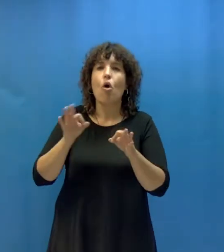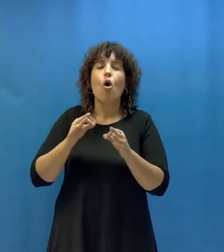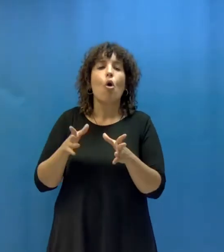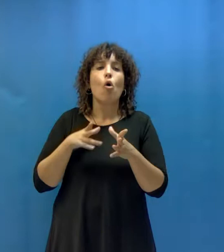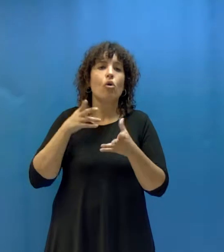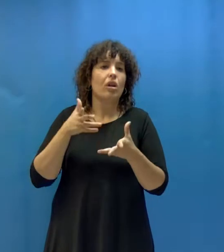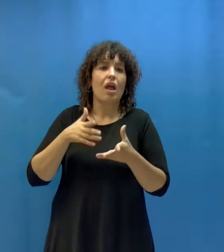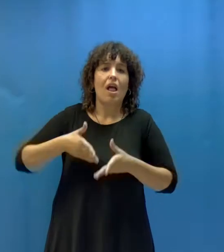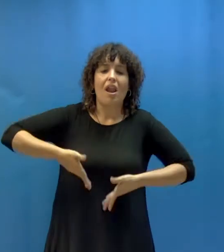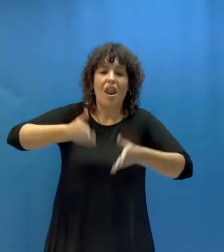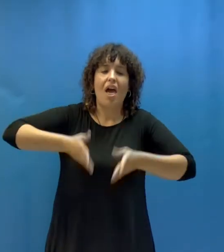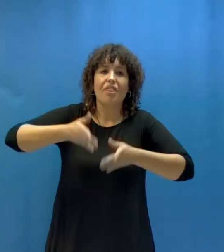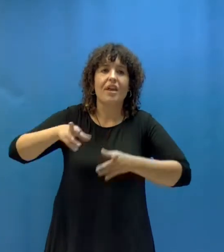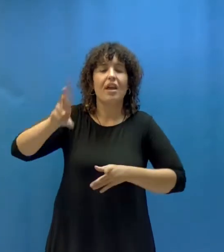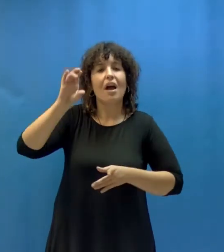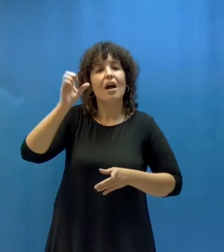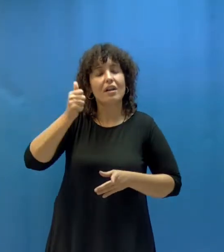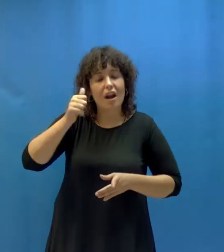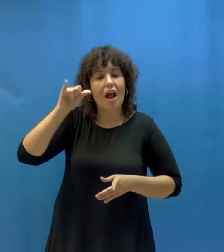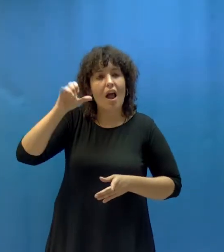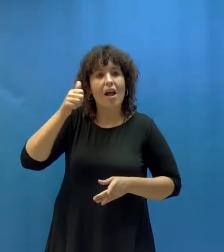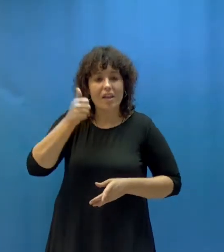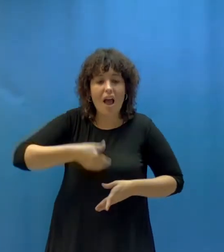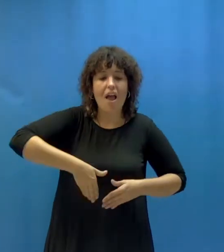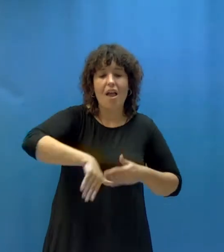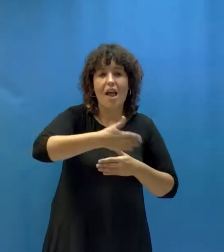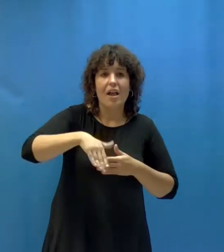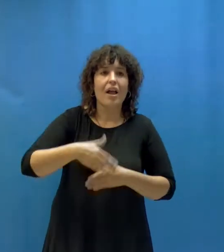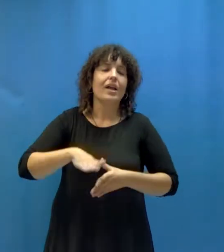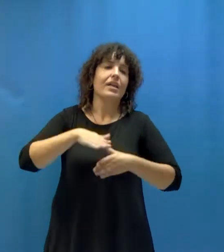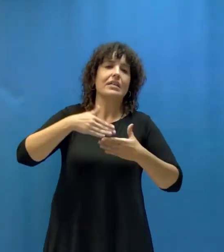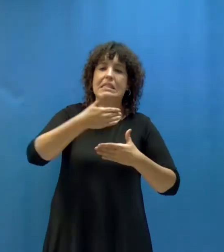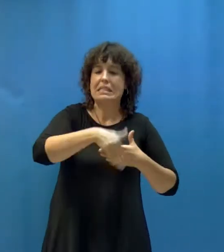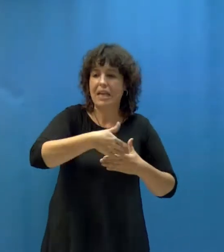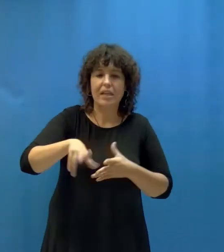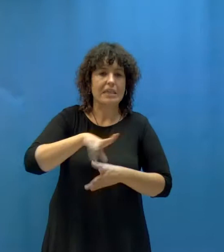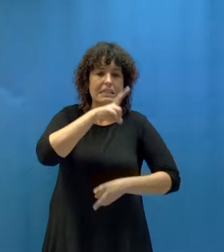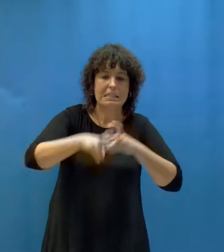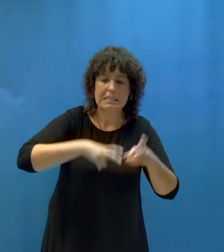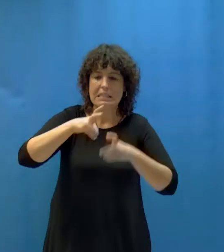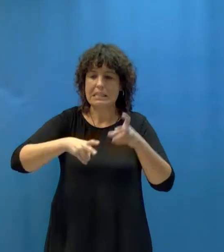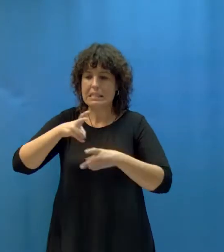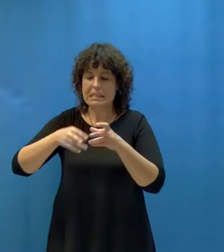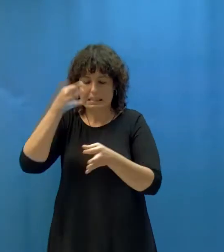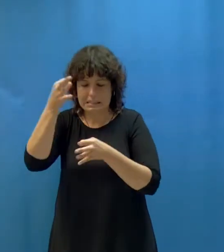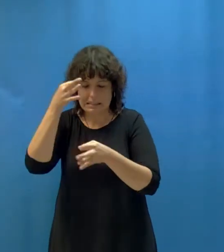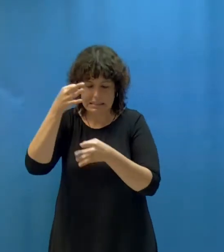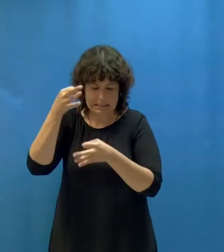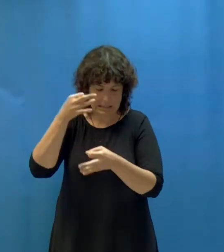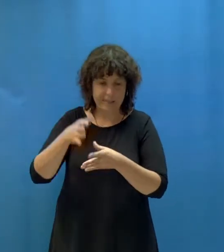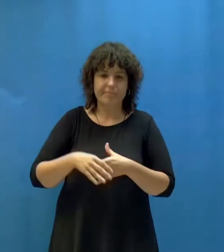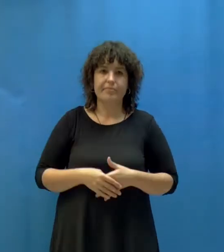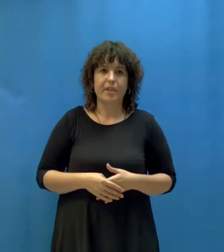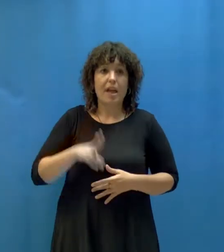Ratlla, un pla d'asfaltat, la reforma dels carrers Pablo Iglesias i Arquitecte Ros, coses prou concretes, com podem veure. També avançava